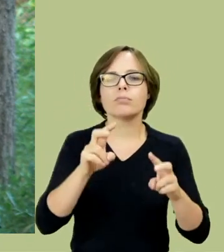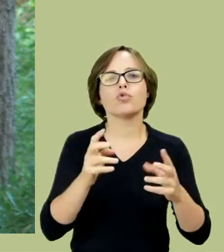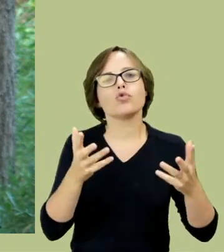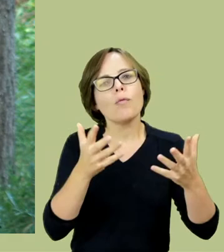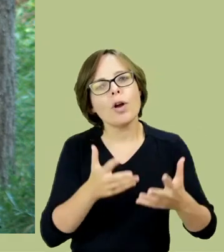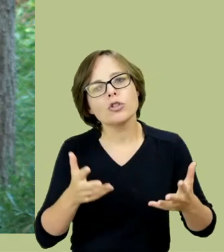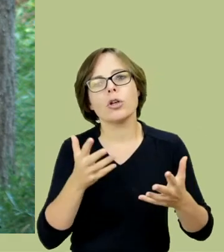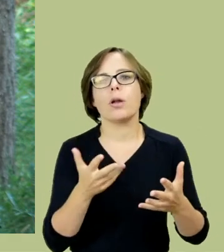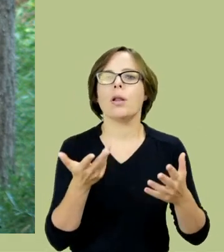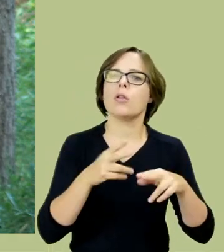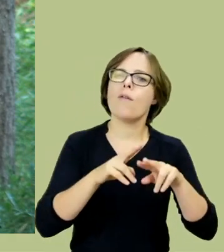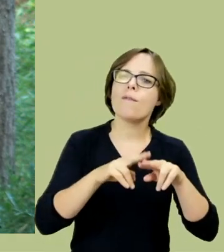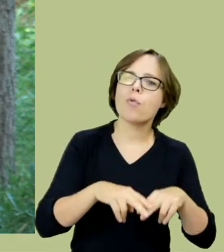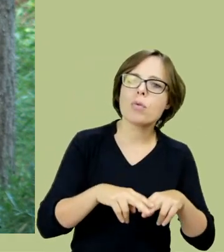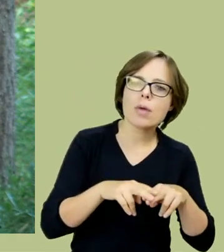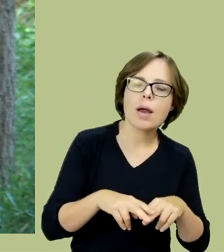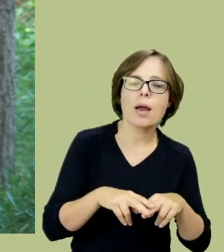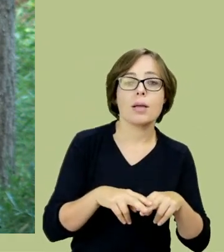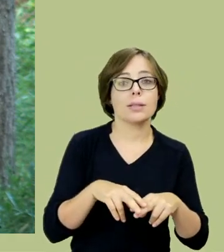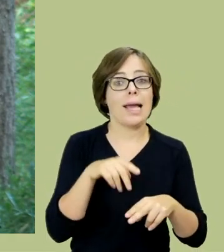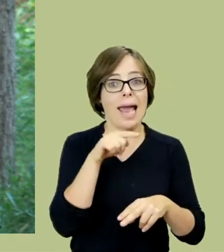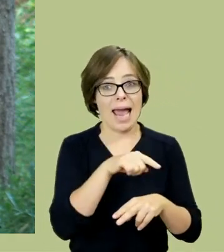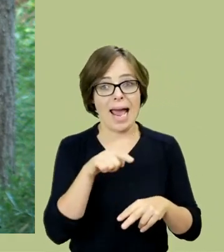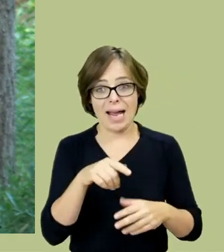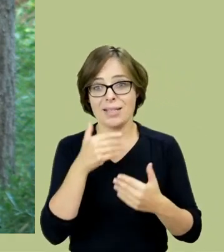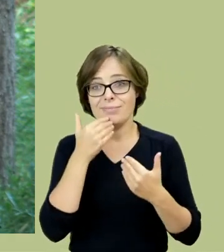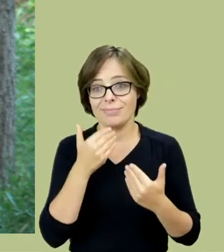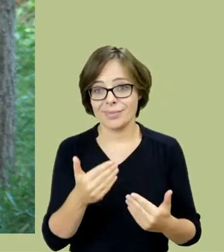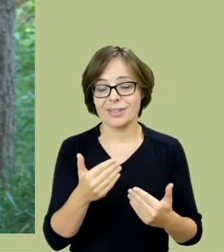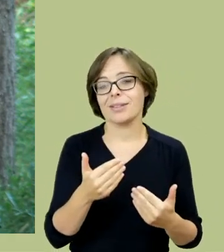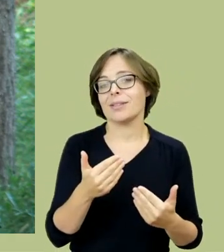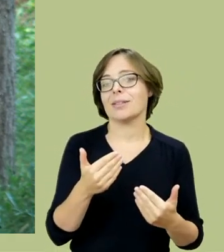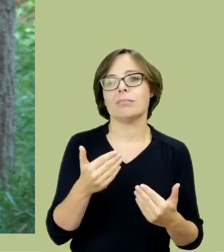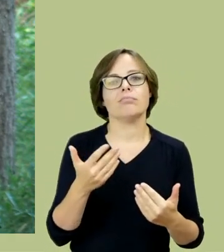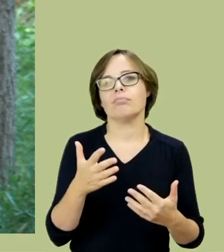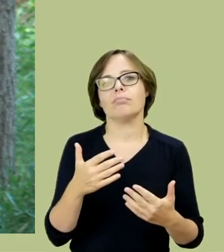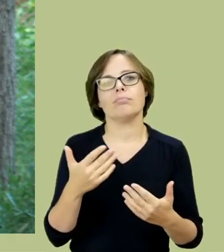fundacje, które dawały ludziom, opiekowały się na przykład